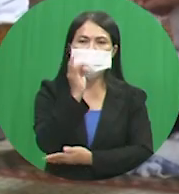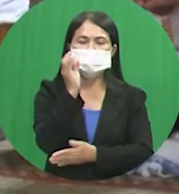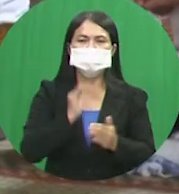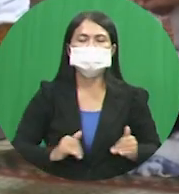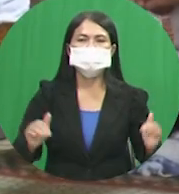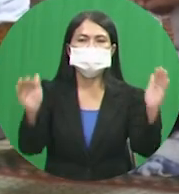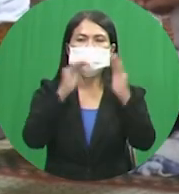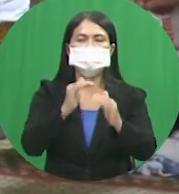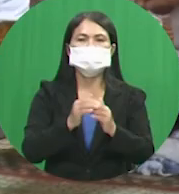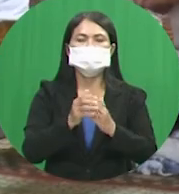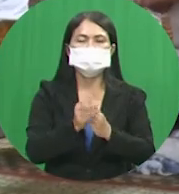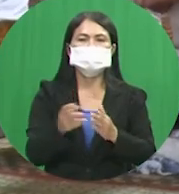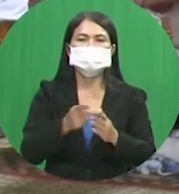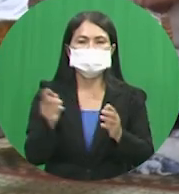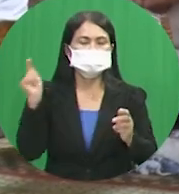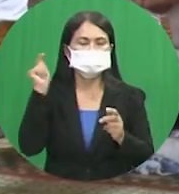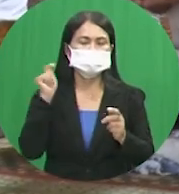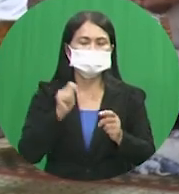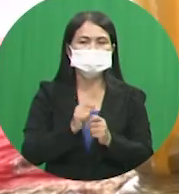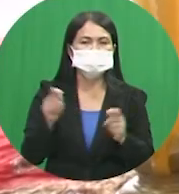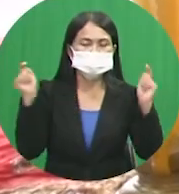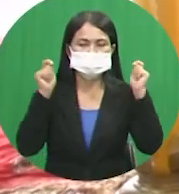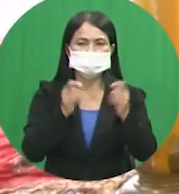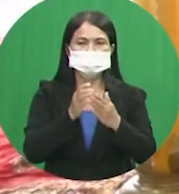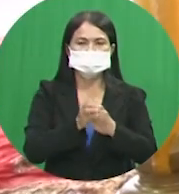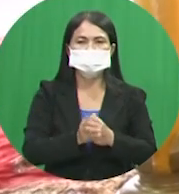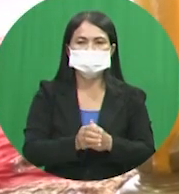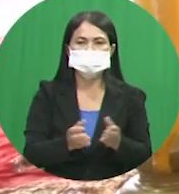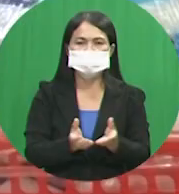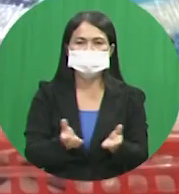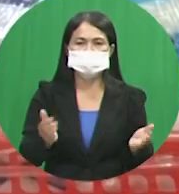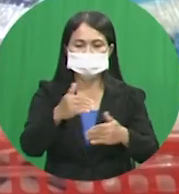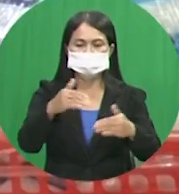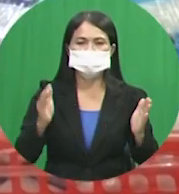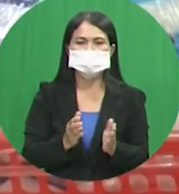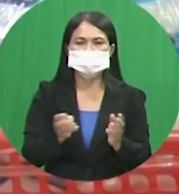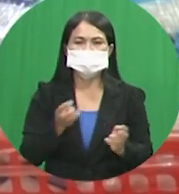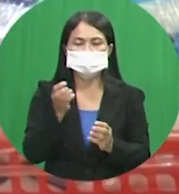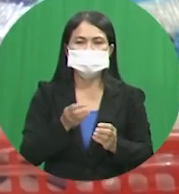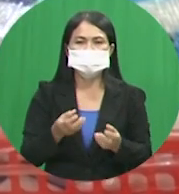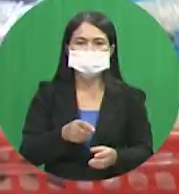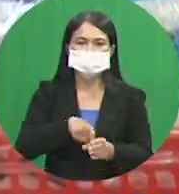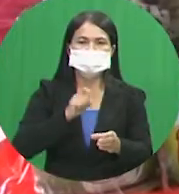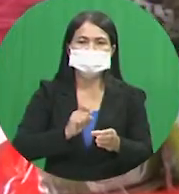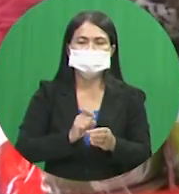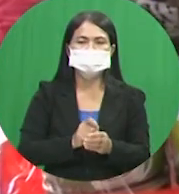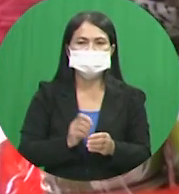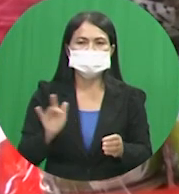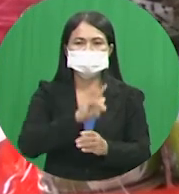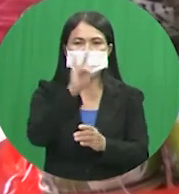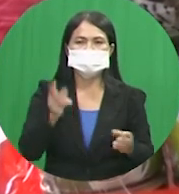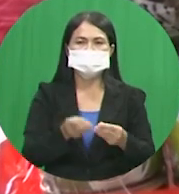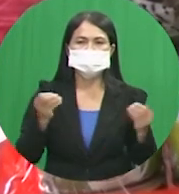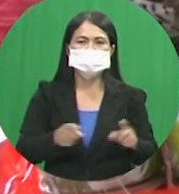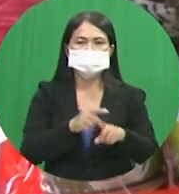นาแต่น้อมเขียนประรูปวิธีบรรดอยน้อมยกจีสัตดอกองกอเพชเจนึ่งระบบประปรับเซ็